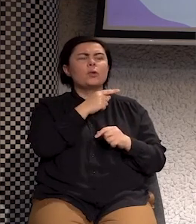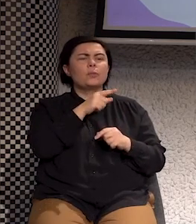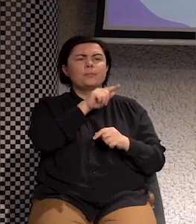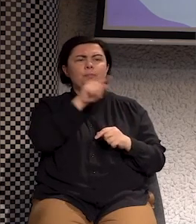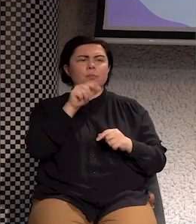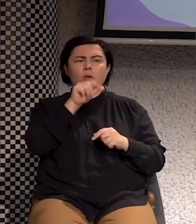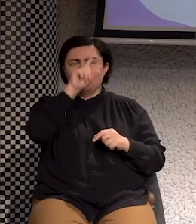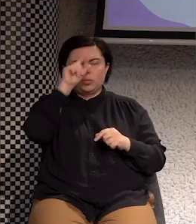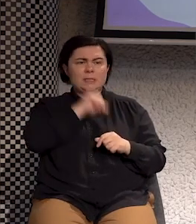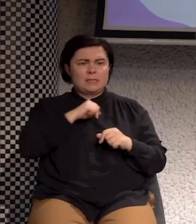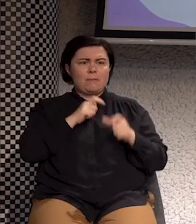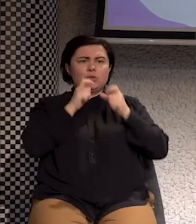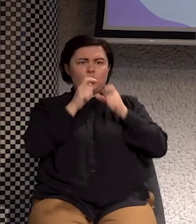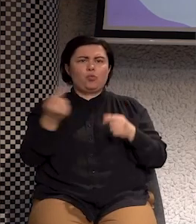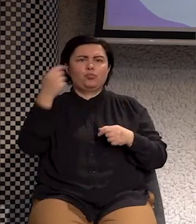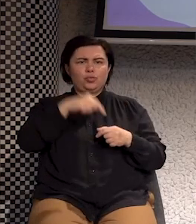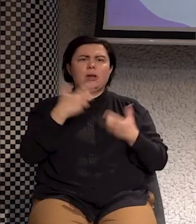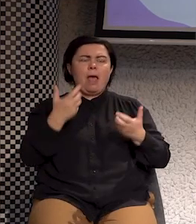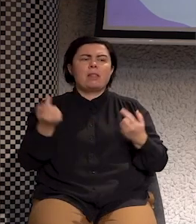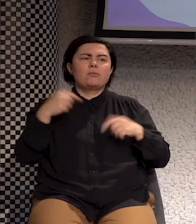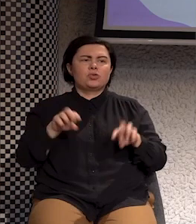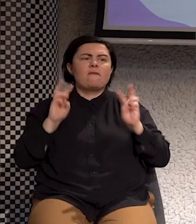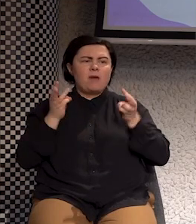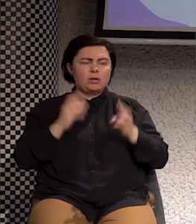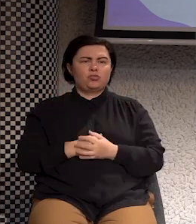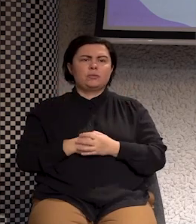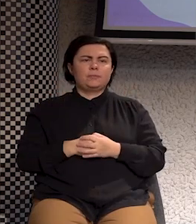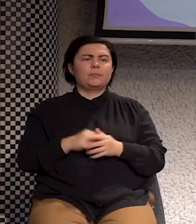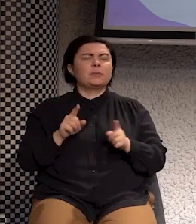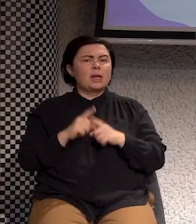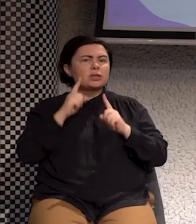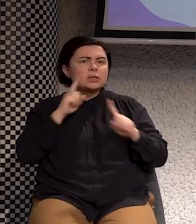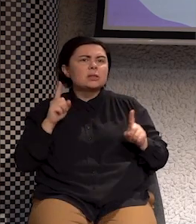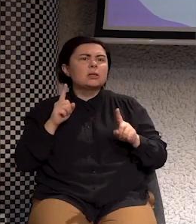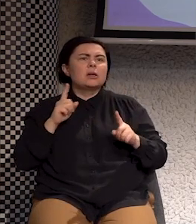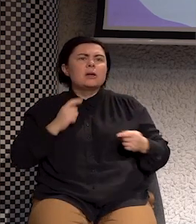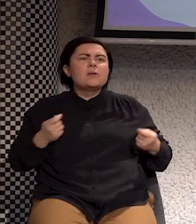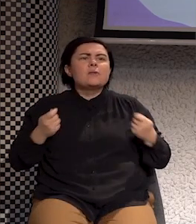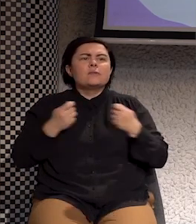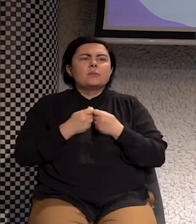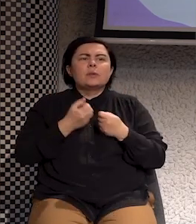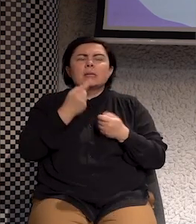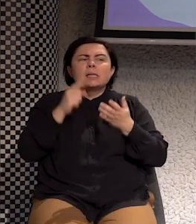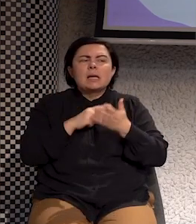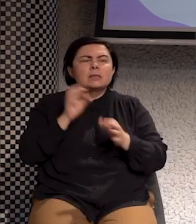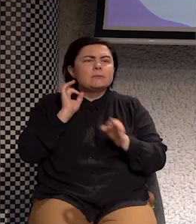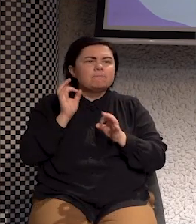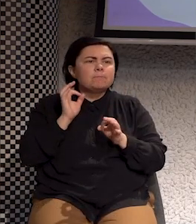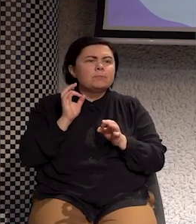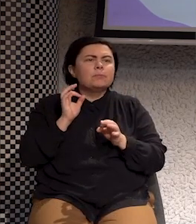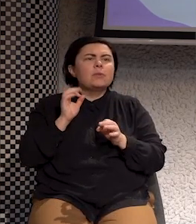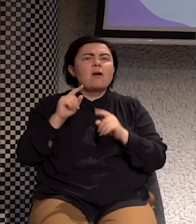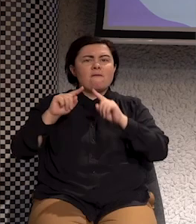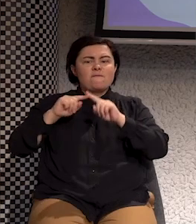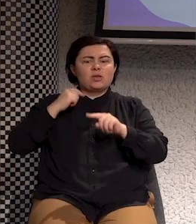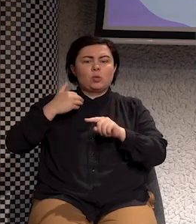które same się zgłosiły na te warsztaty. Też zauważyłem trochę taki rys wspólny. Kilka razy pojawiła się taka informacja, że przysłała